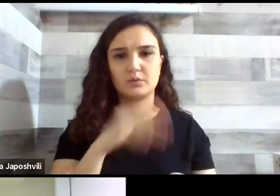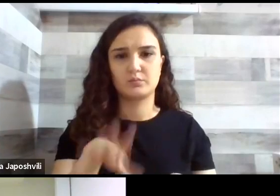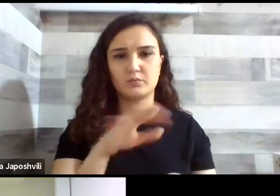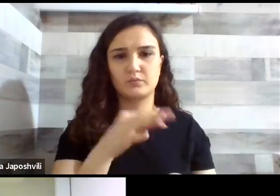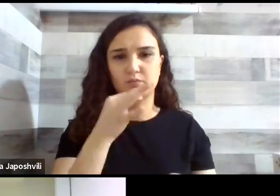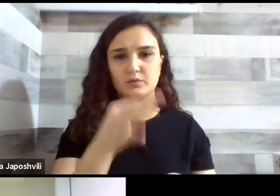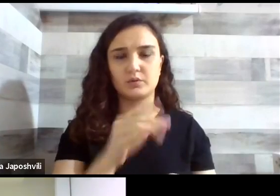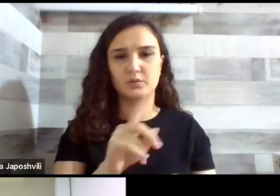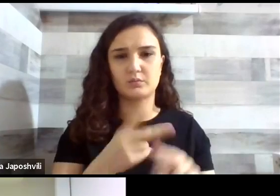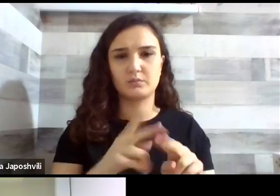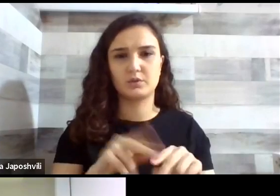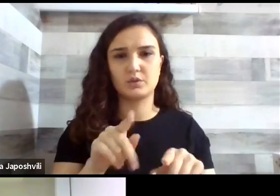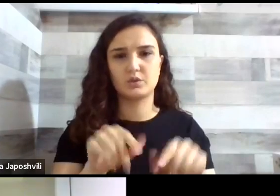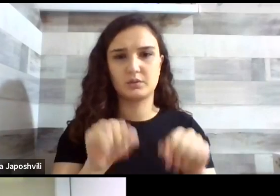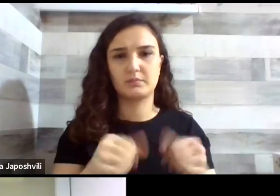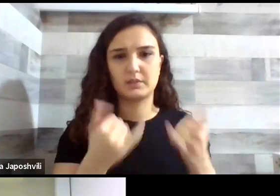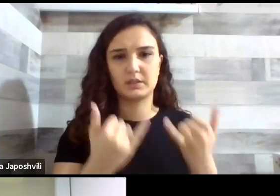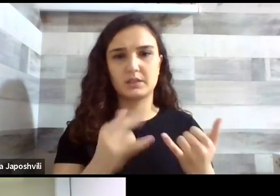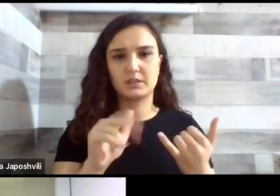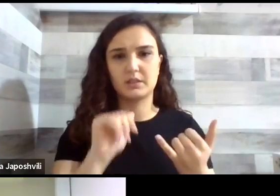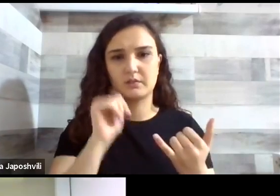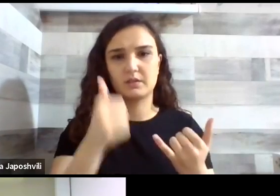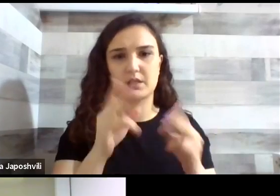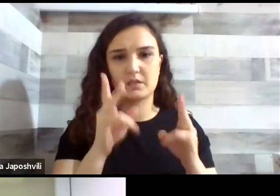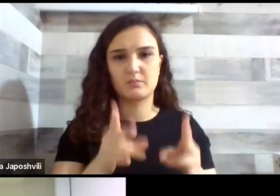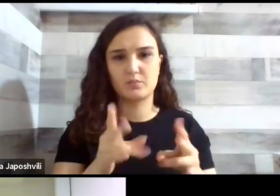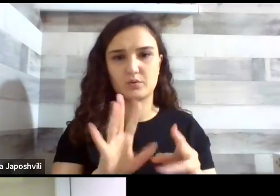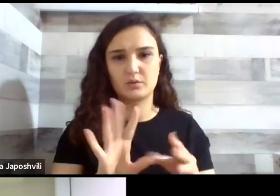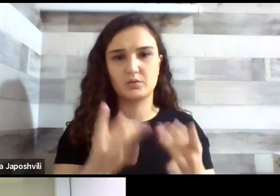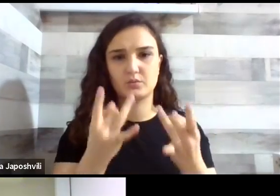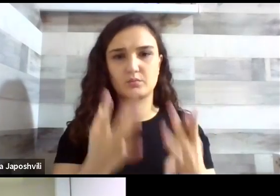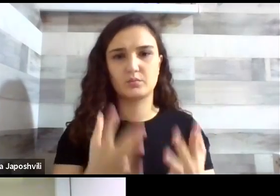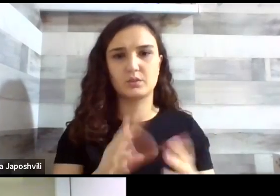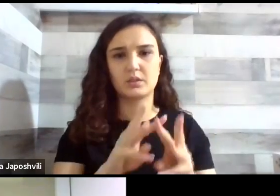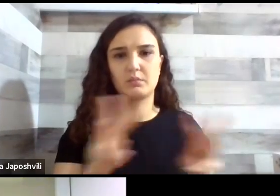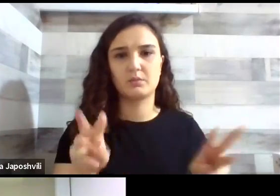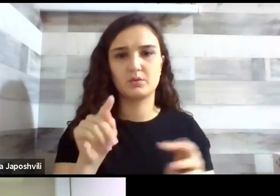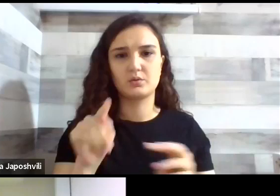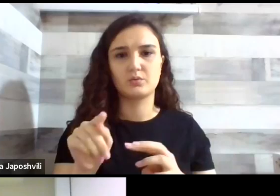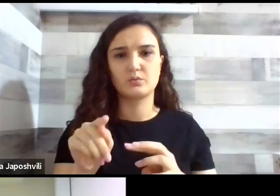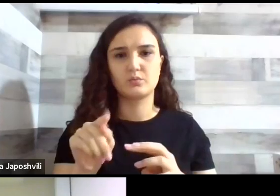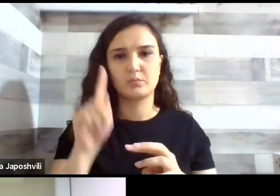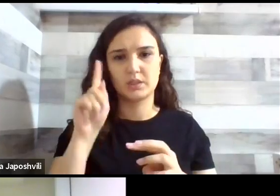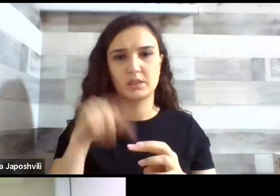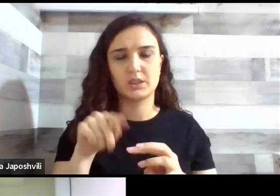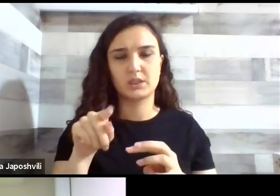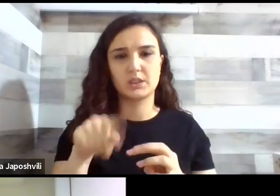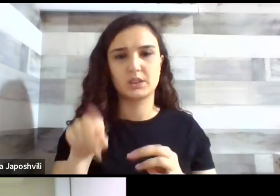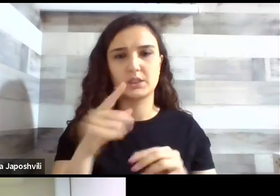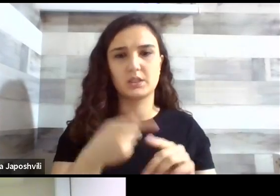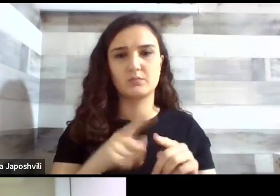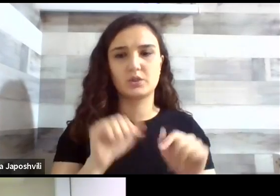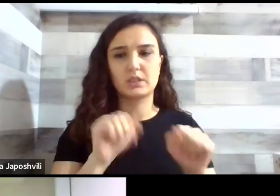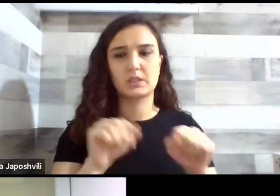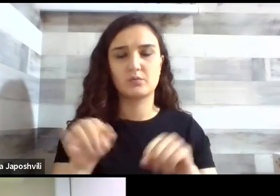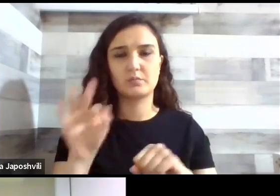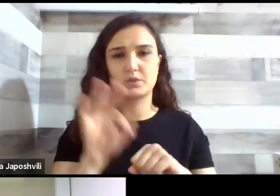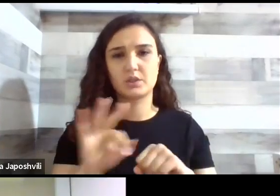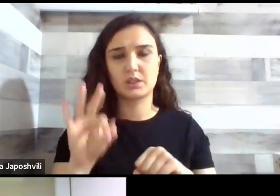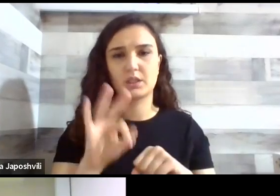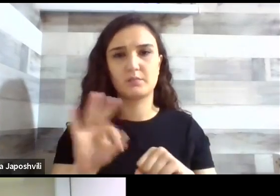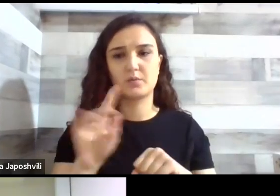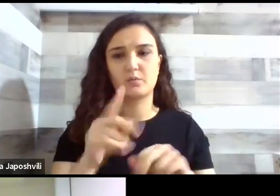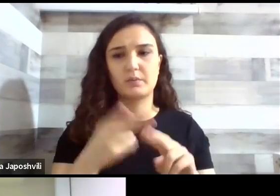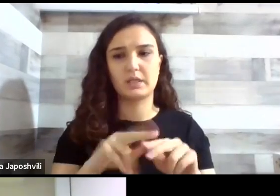რომ თქვათ, ეს შეიძლება დღეს დახვალ არ მოხდეს, უბრალოდ სამინისტრო იცის ამ შესაძლებლობის შესახებ, რომ